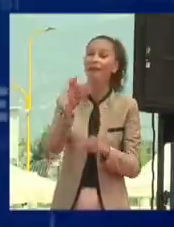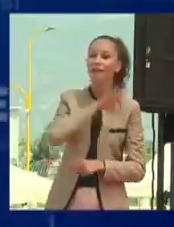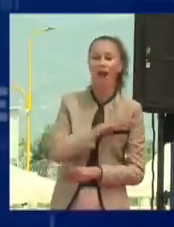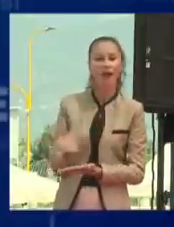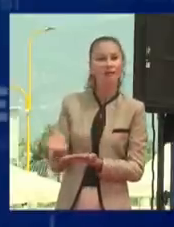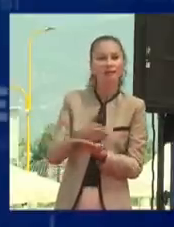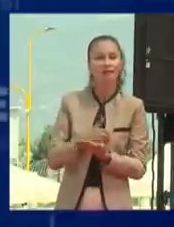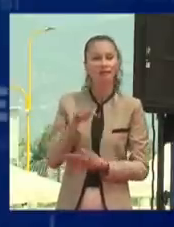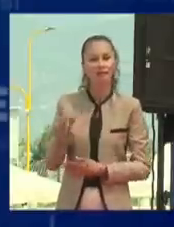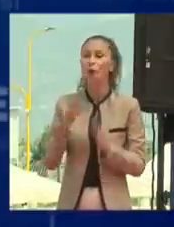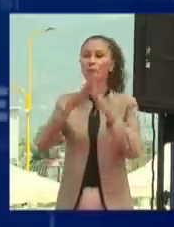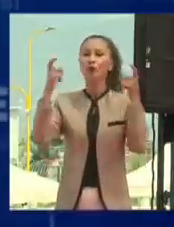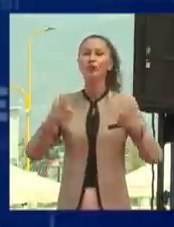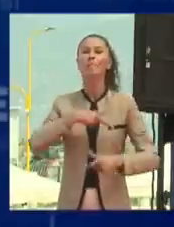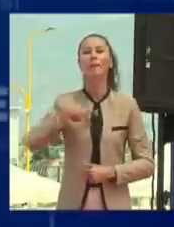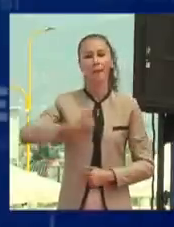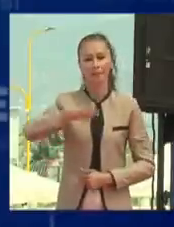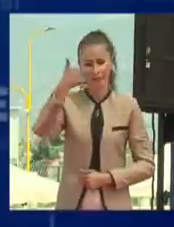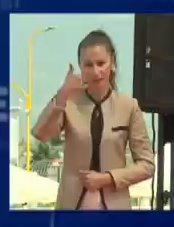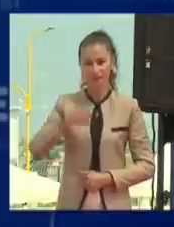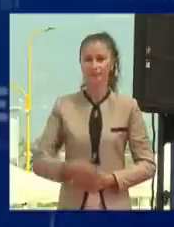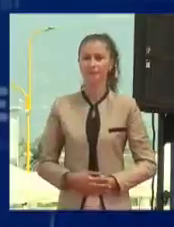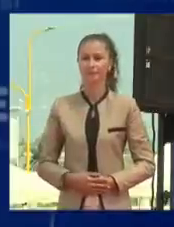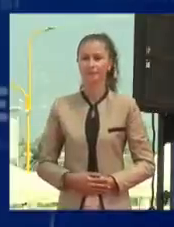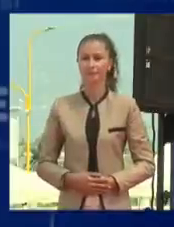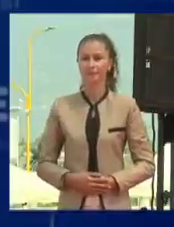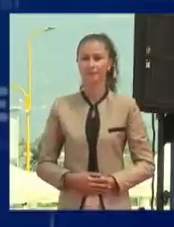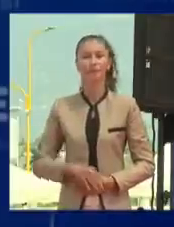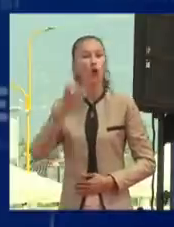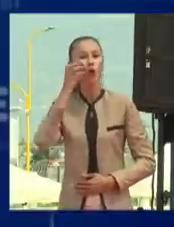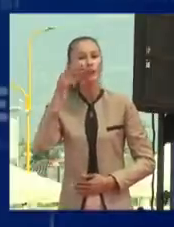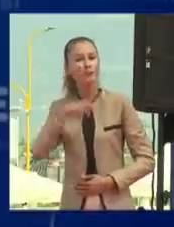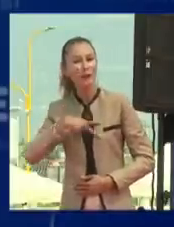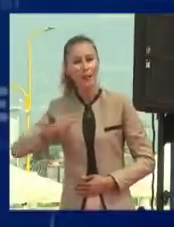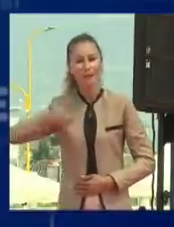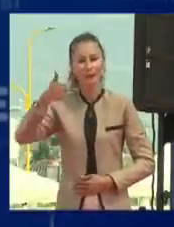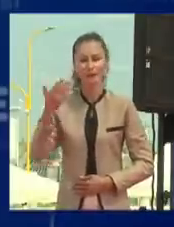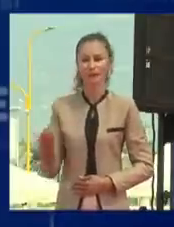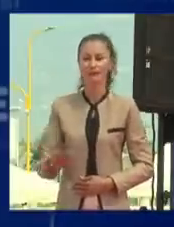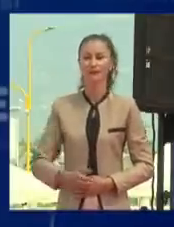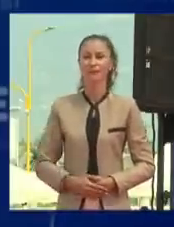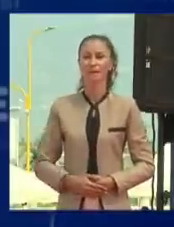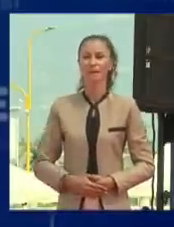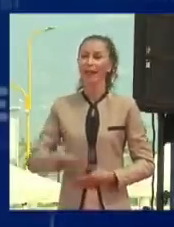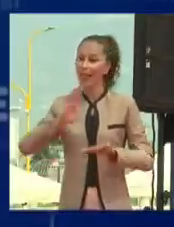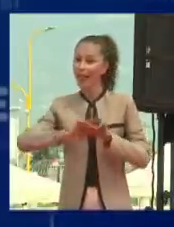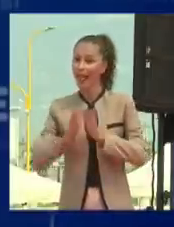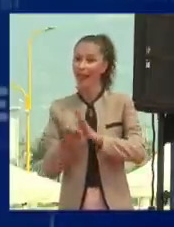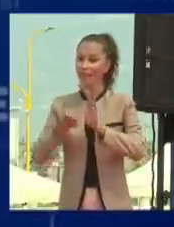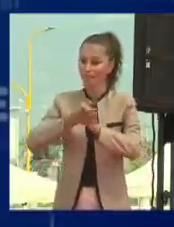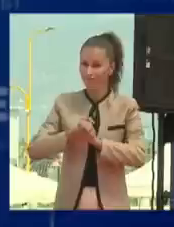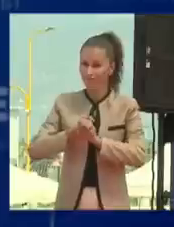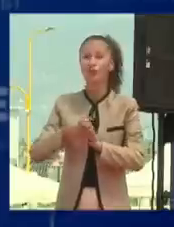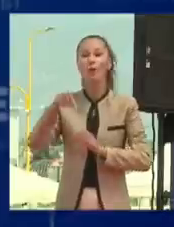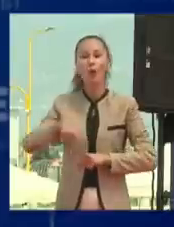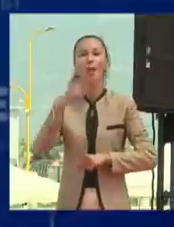yararlar. Büyükşehir Belediye Başkanımız, Ödemiş Belediye Başkanımız el ele verdiler.